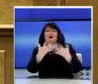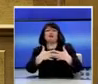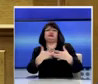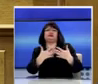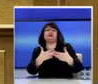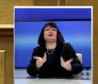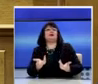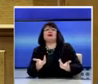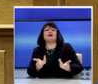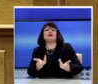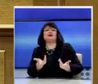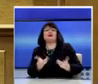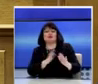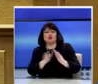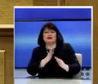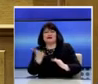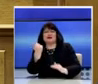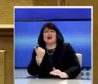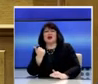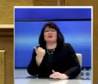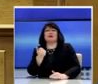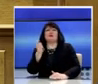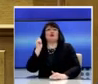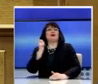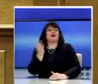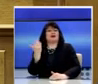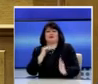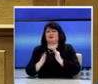λειτουργούν δίχως μέρημνα από την πολιτεία.